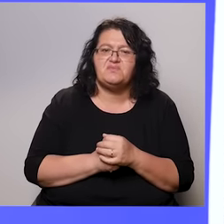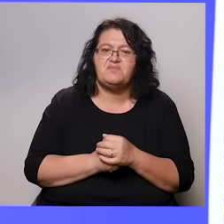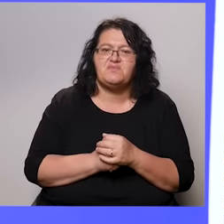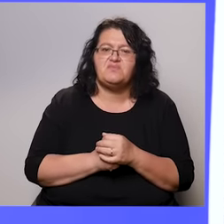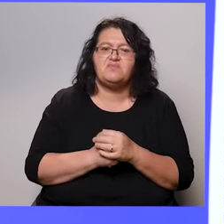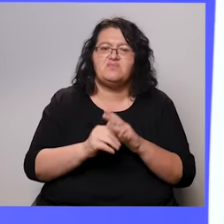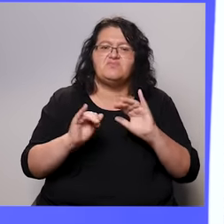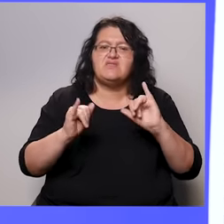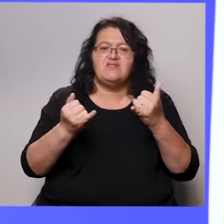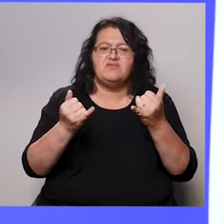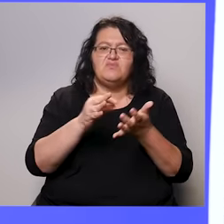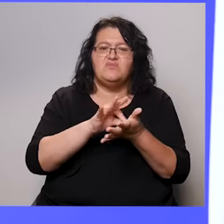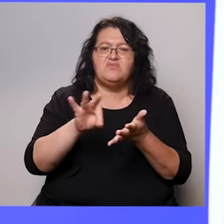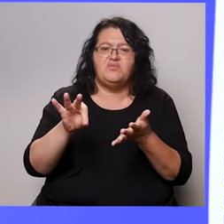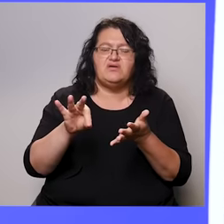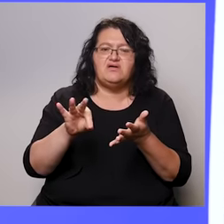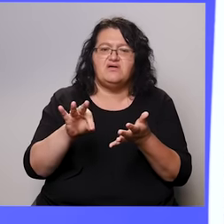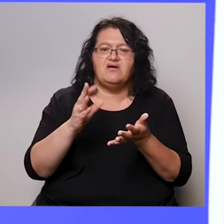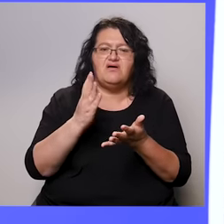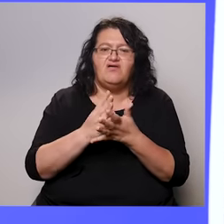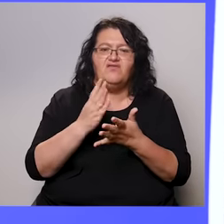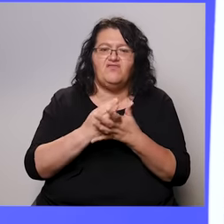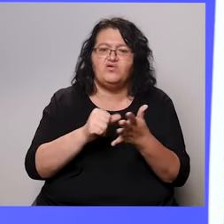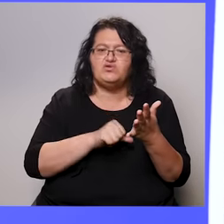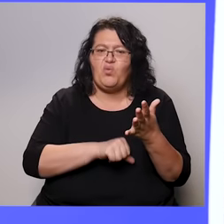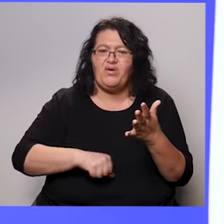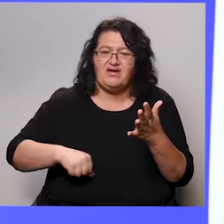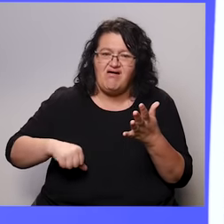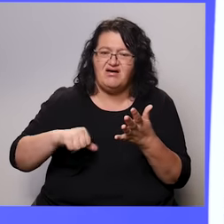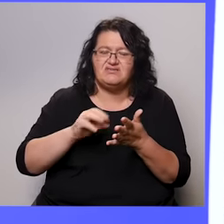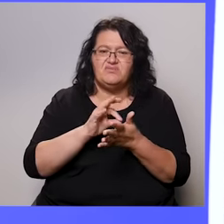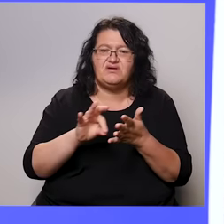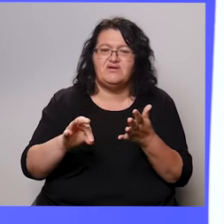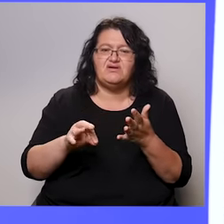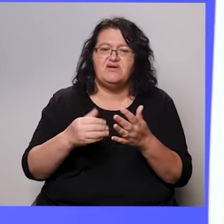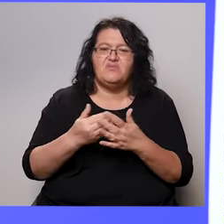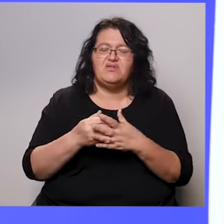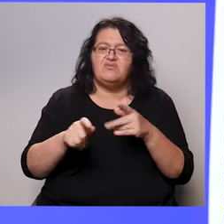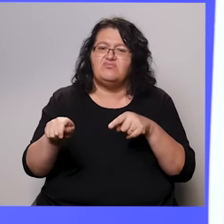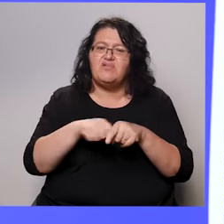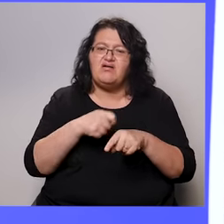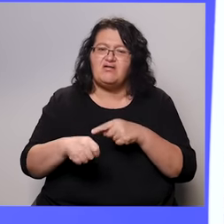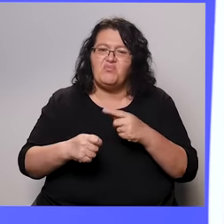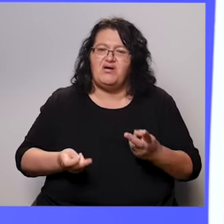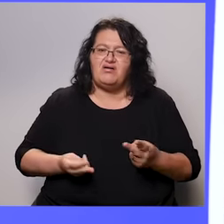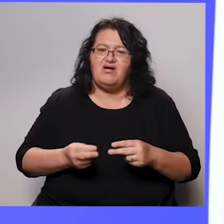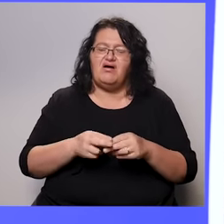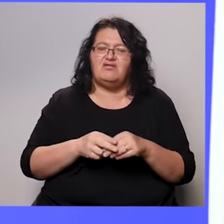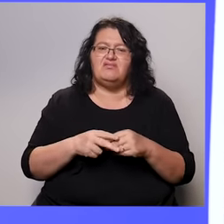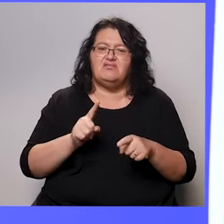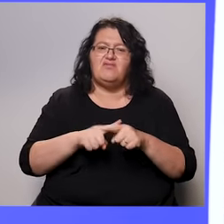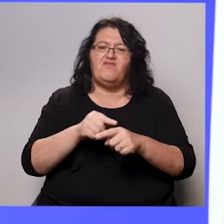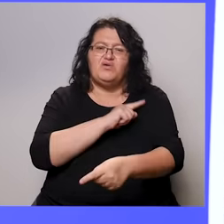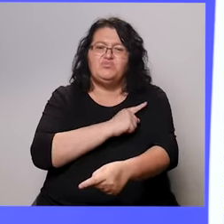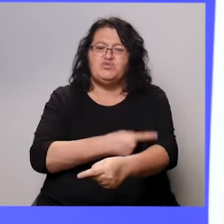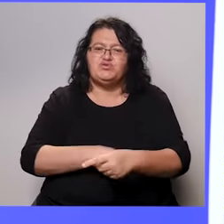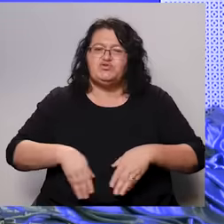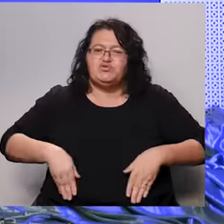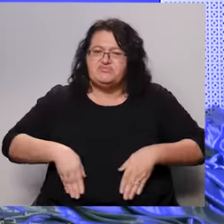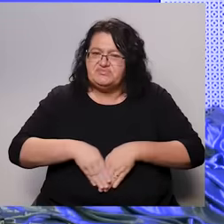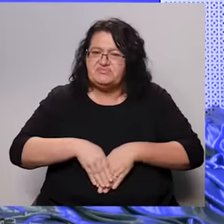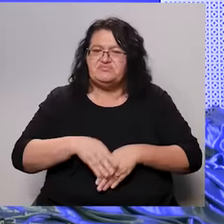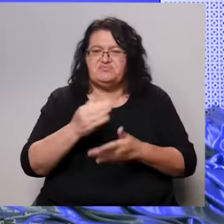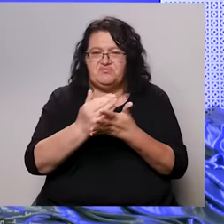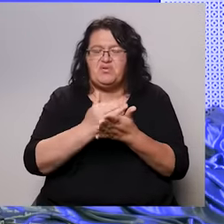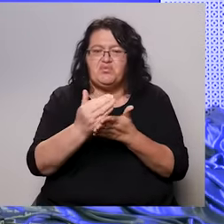a intervenit, Anca a fost supusă la operație de abdominoplastie. Uh-huh. Avea neapărat nevoie de intervenția asta, i s-a